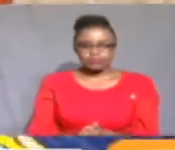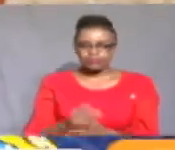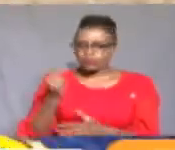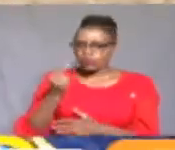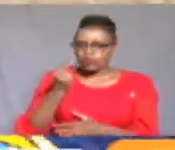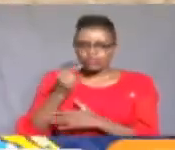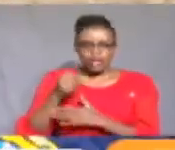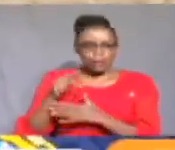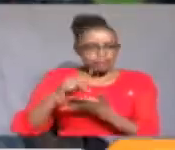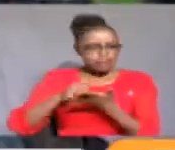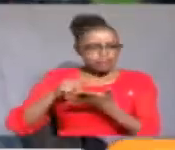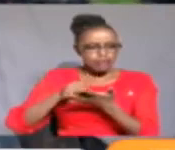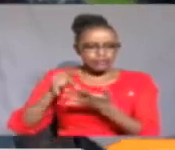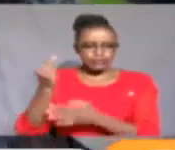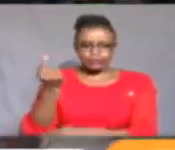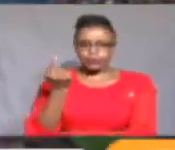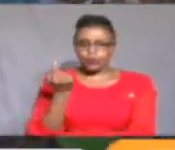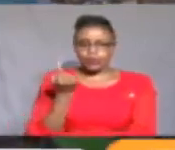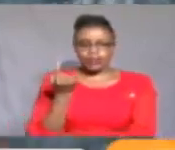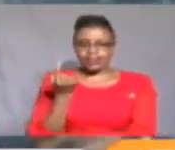Sumu, poison kizungu.